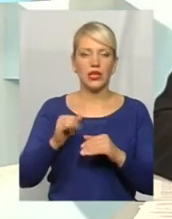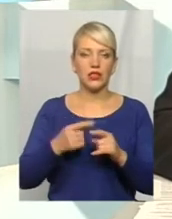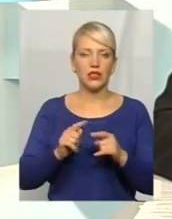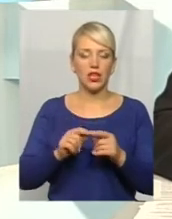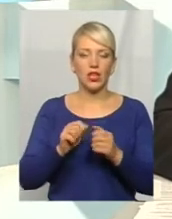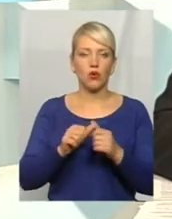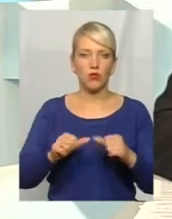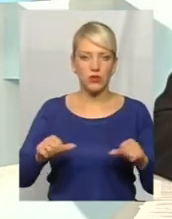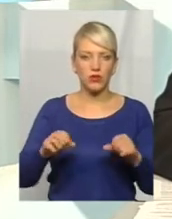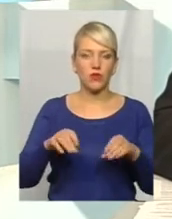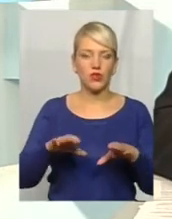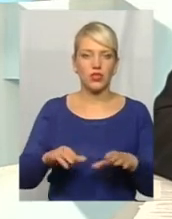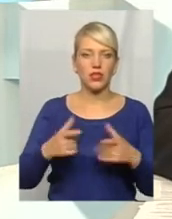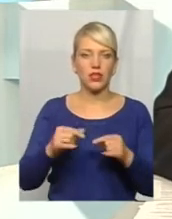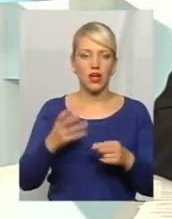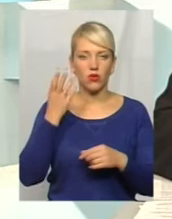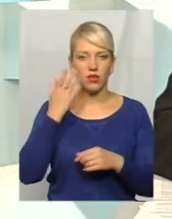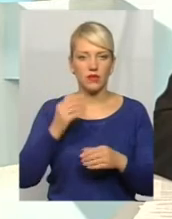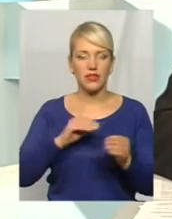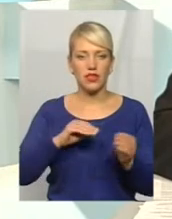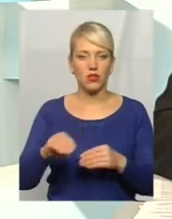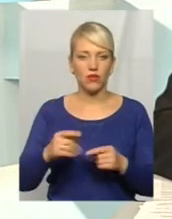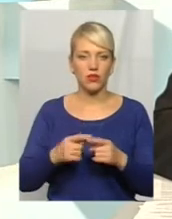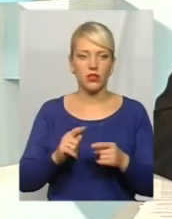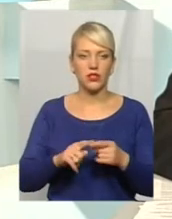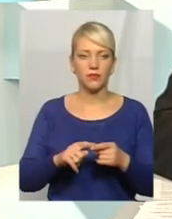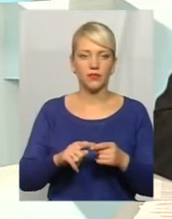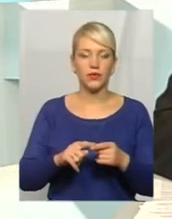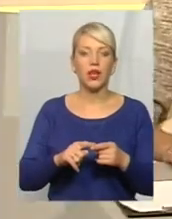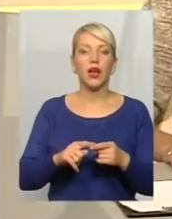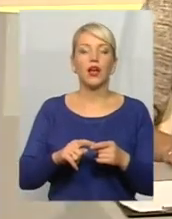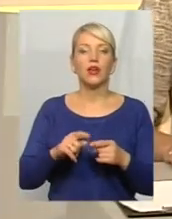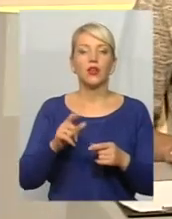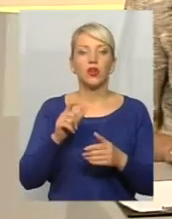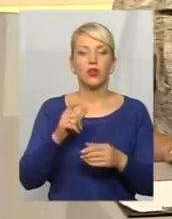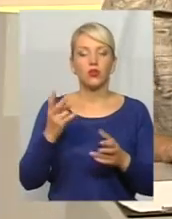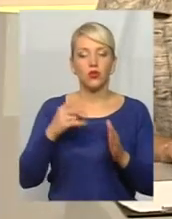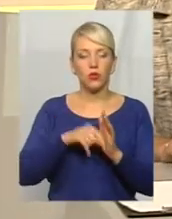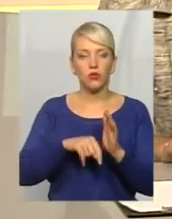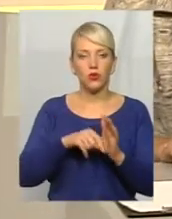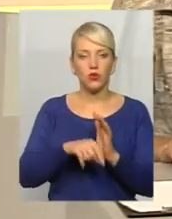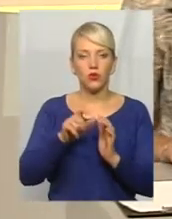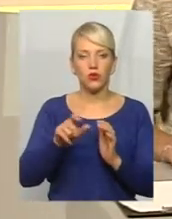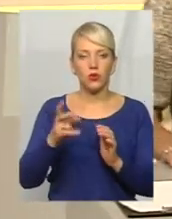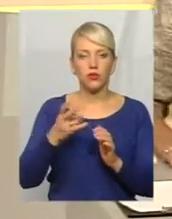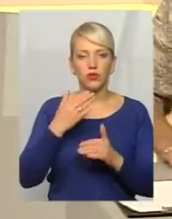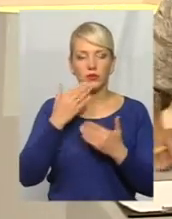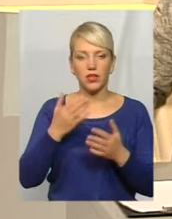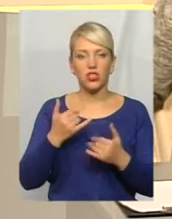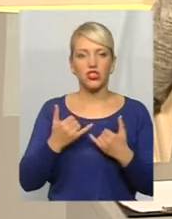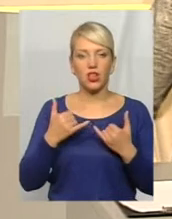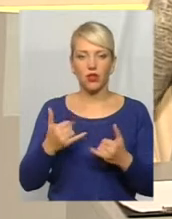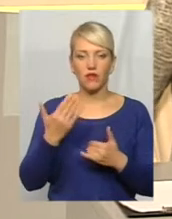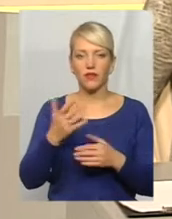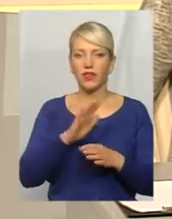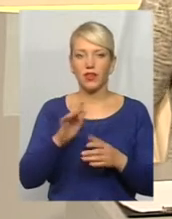комісією вирішується, де їм встановлювати, коли немає іншого місця поставити. Тобто мешканців мали би спитати за 10 років, що, шановні, ви не